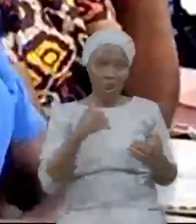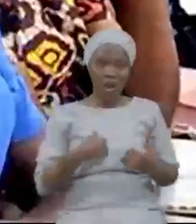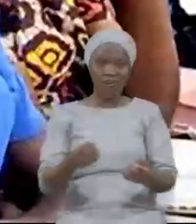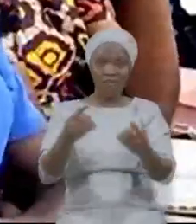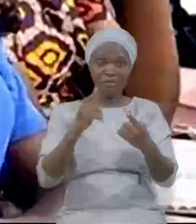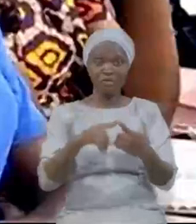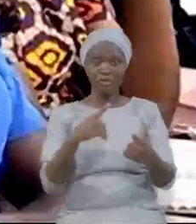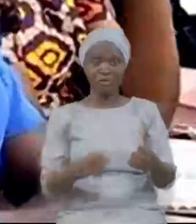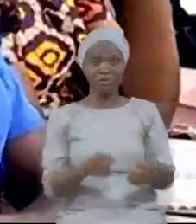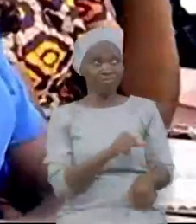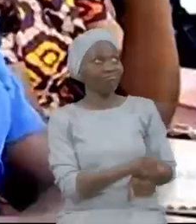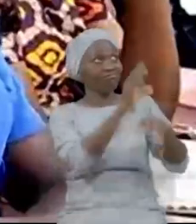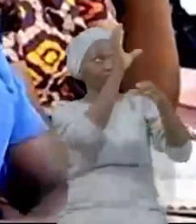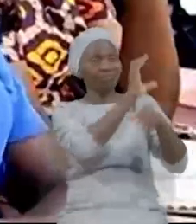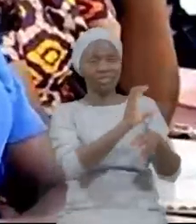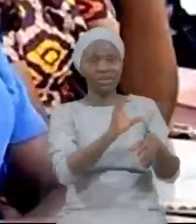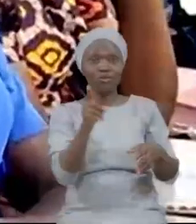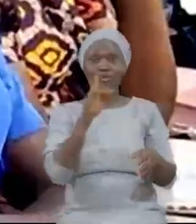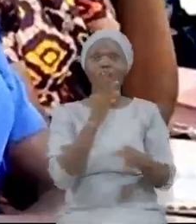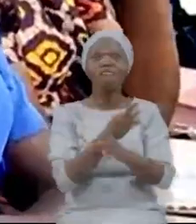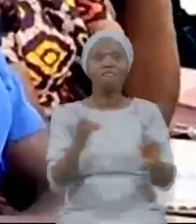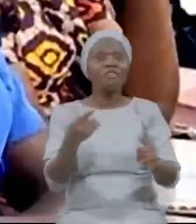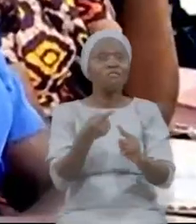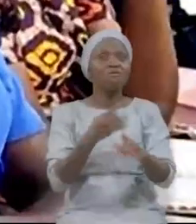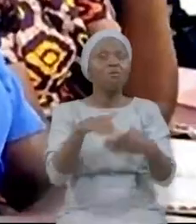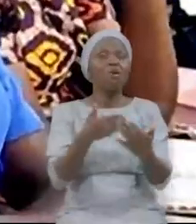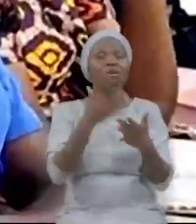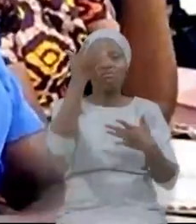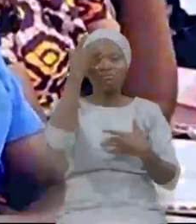serez affranchi de toutes les maladies ce soir au nom de Jésus-Christ.